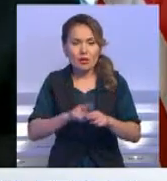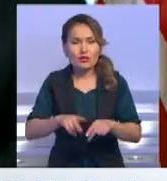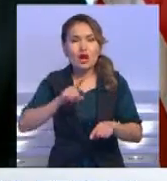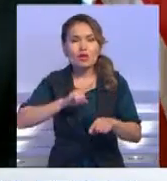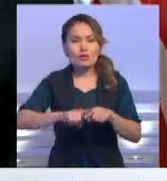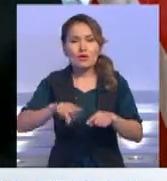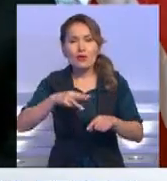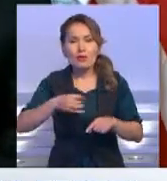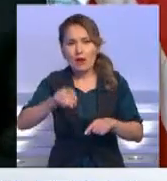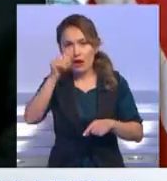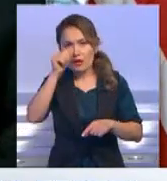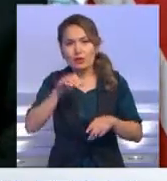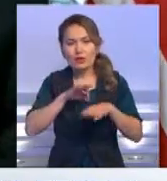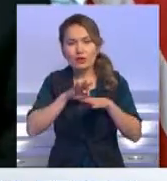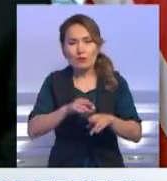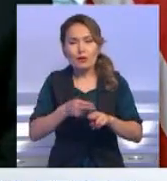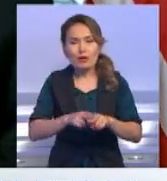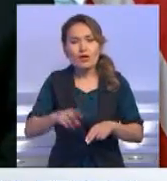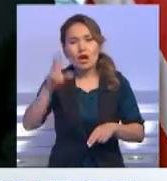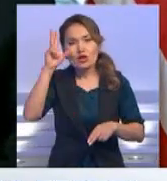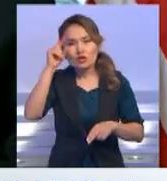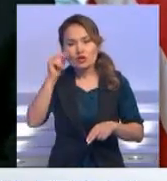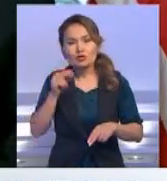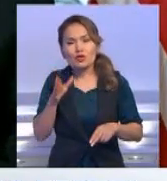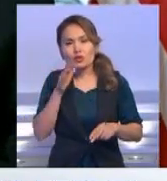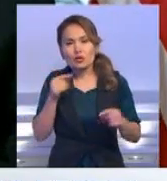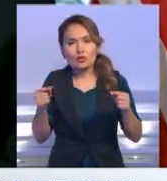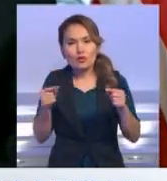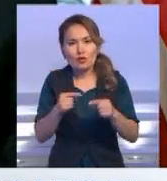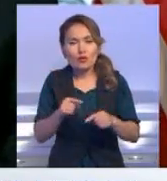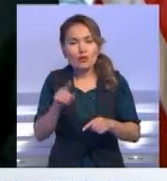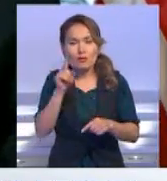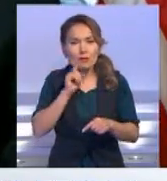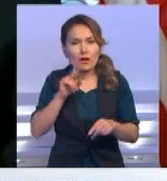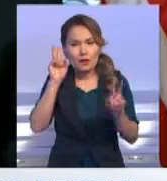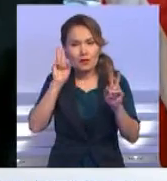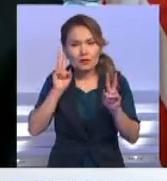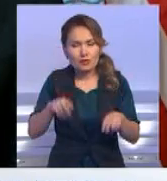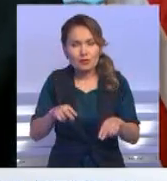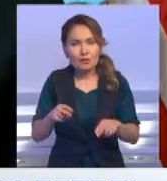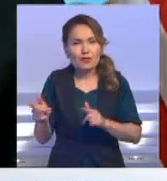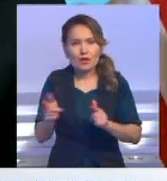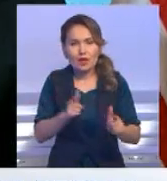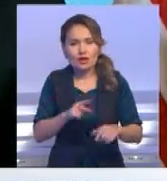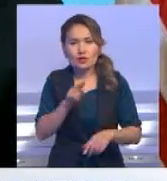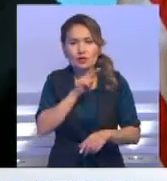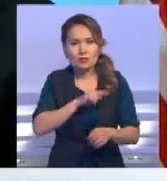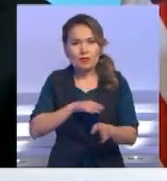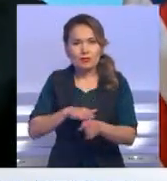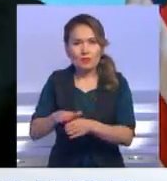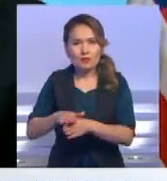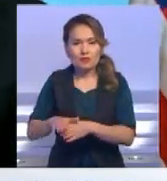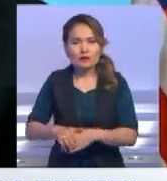деп жоспарланған. Әзірге нақты күні мен өтетін орны белгісіз, дайындық жұмыстары жүргізіліп жатыр.